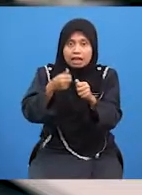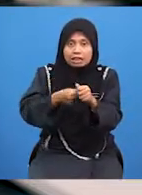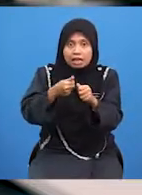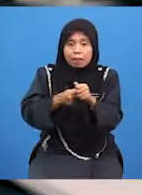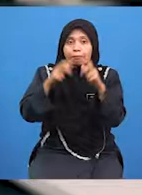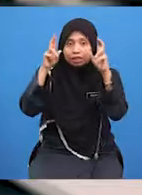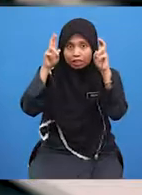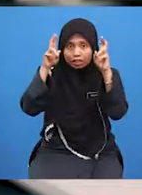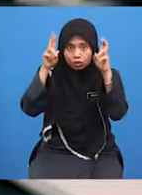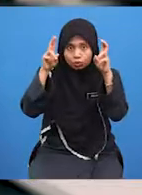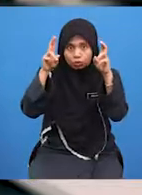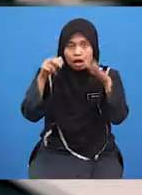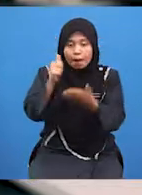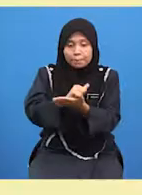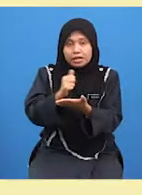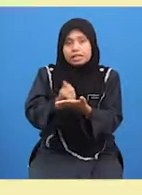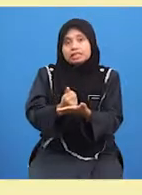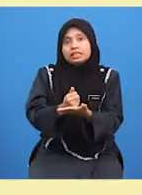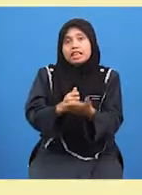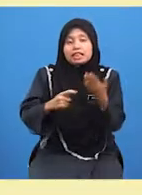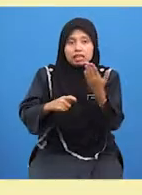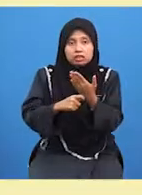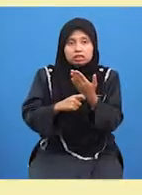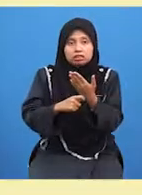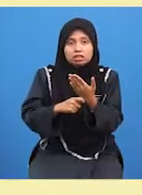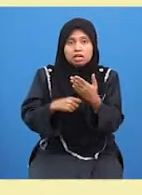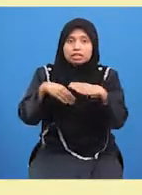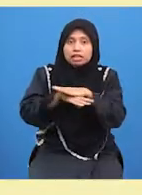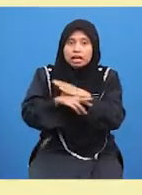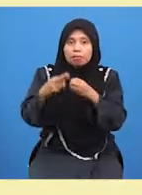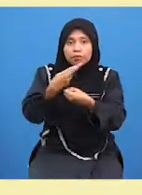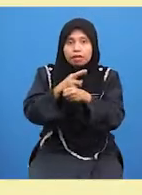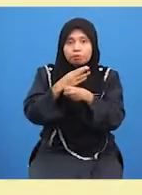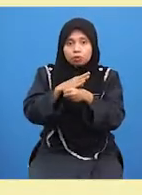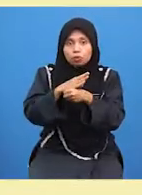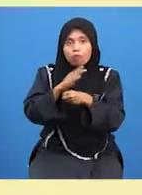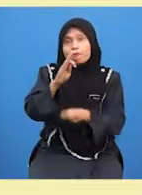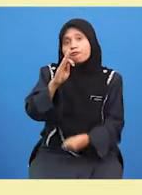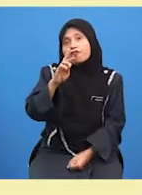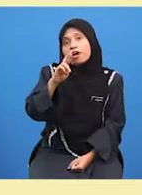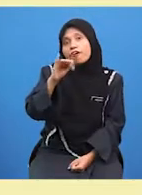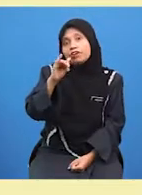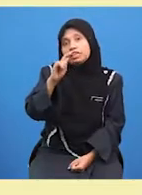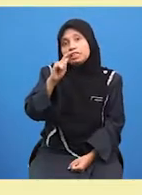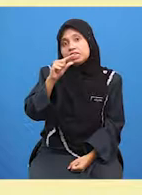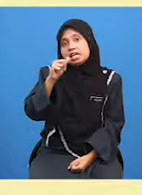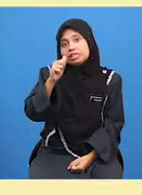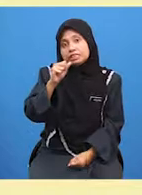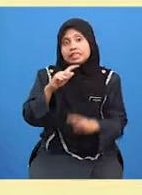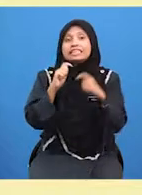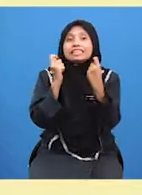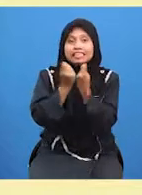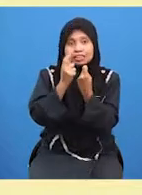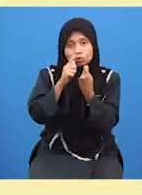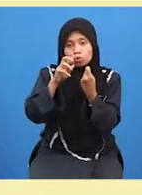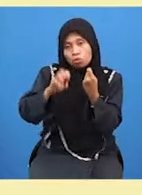topik aplikasi teknologi. Dalam topik reka bentuk teknologi fertigasi, tingkatan 1,